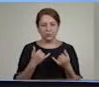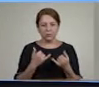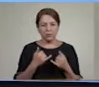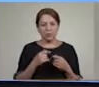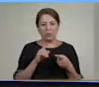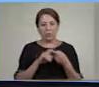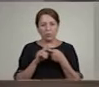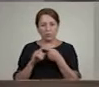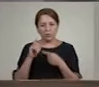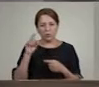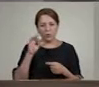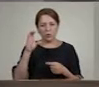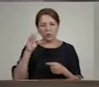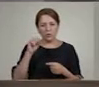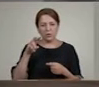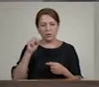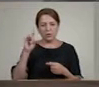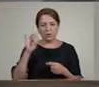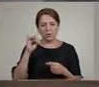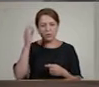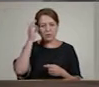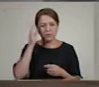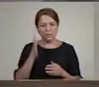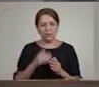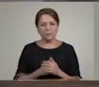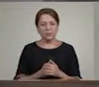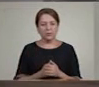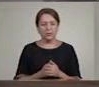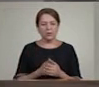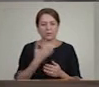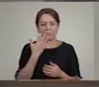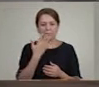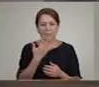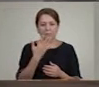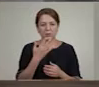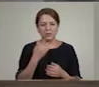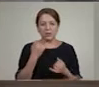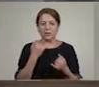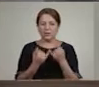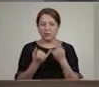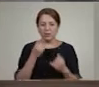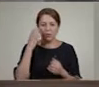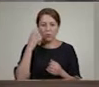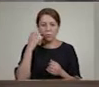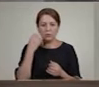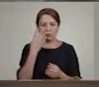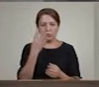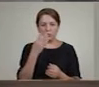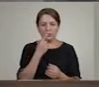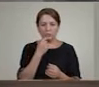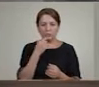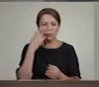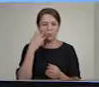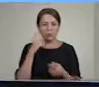qo'shish hosillarini eslab o'rganib olamiz. 5 ta sariq olmaga 4 ta qizil